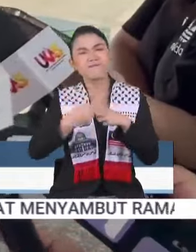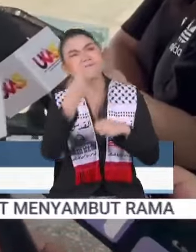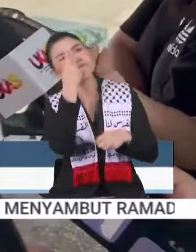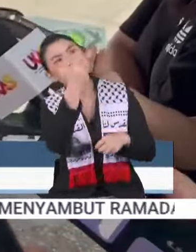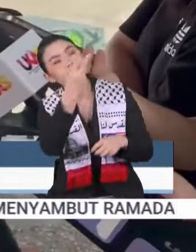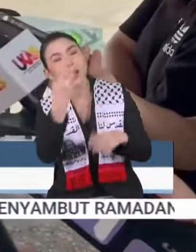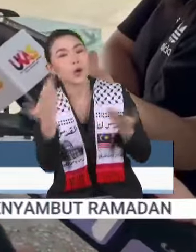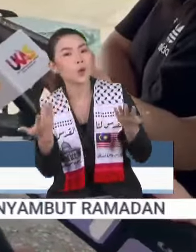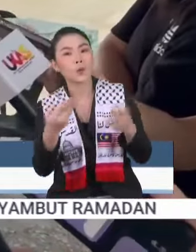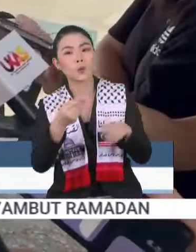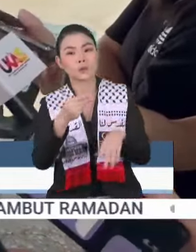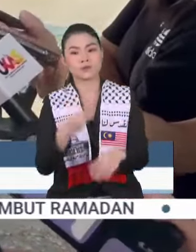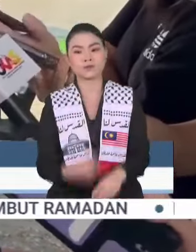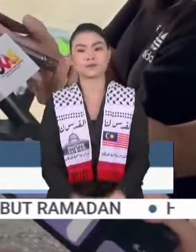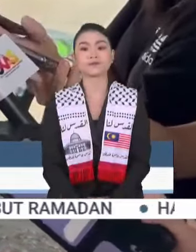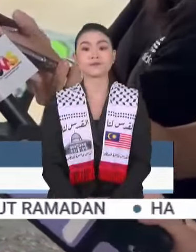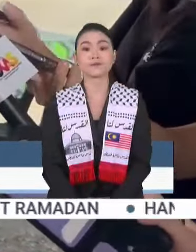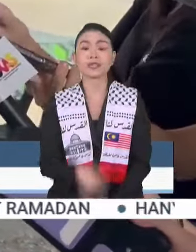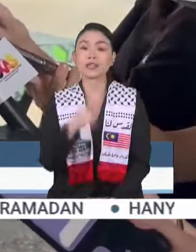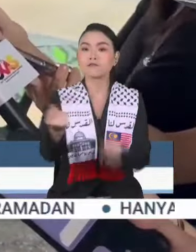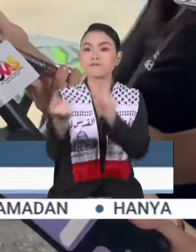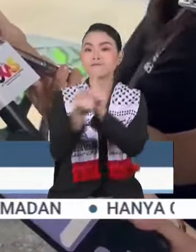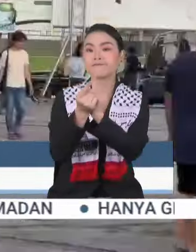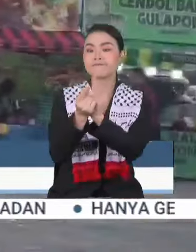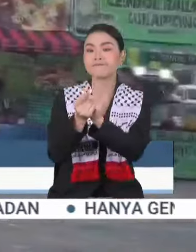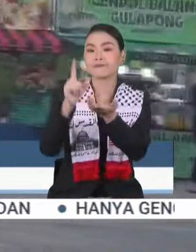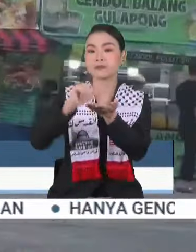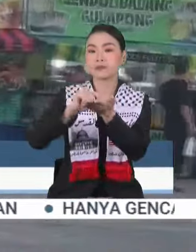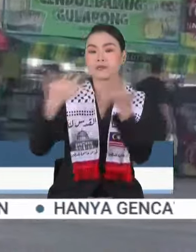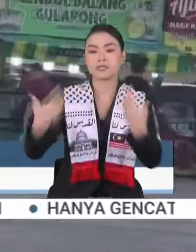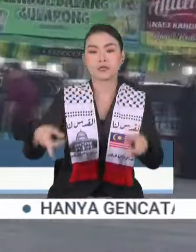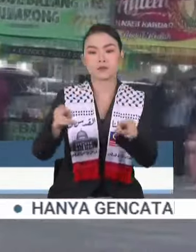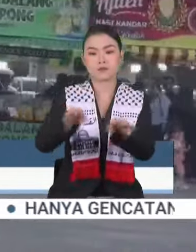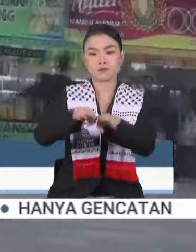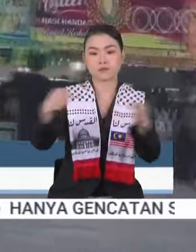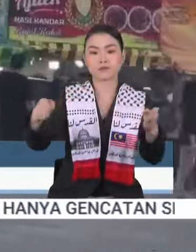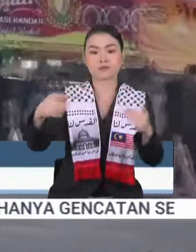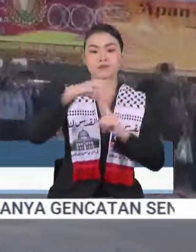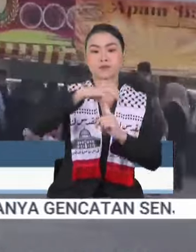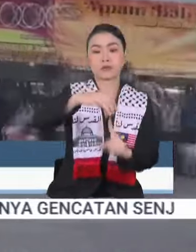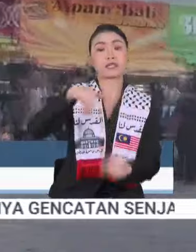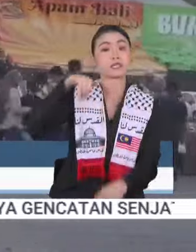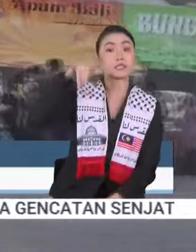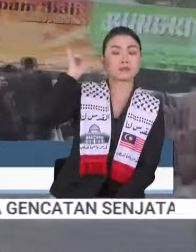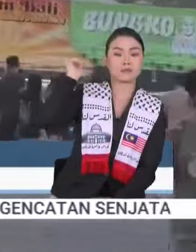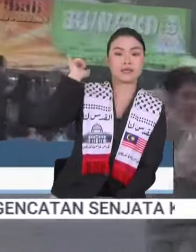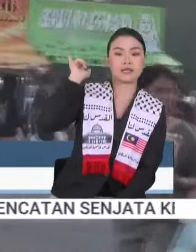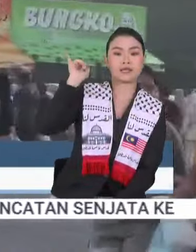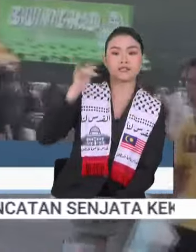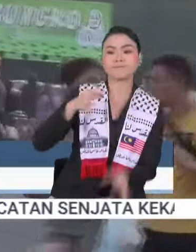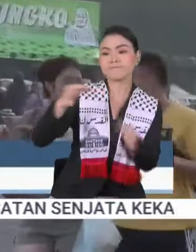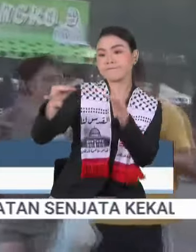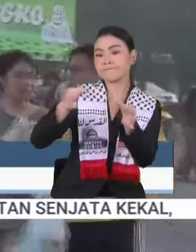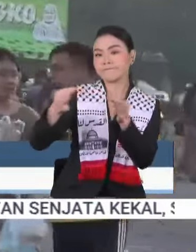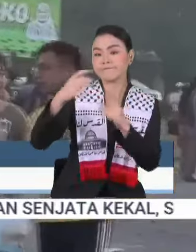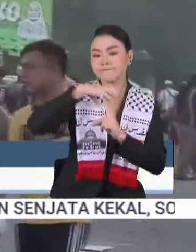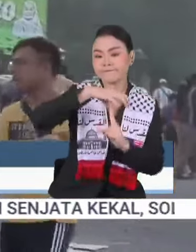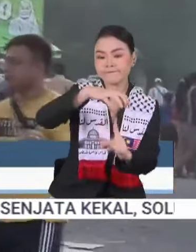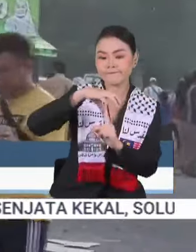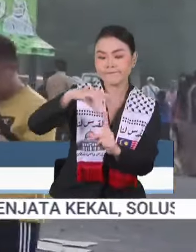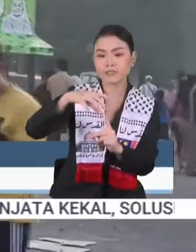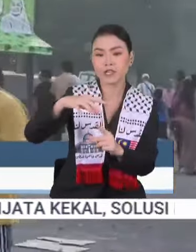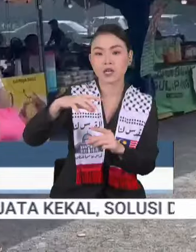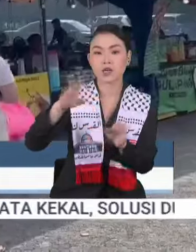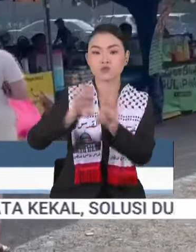promosi seperti ini beliau ditemui media selepas merasmikan bazar Ramadan itu semalam jelasnya bazar Ramadan itu dibuka awal